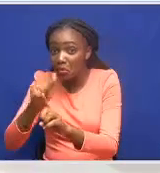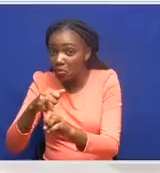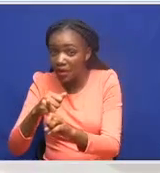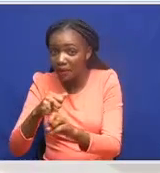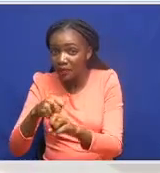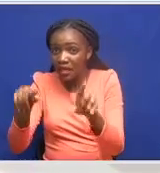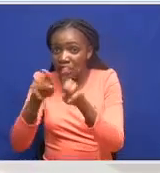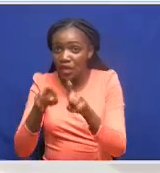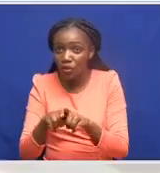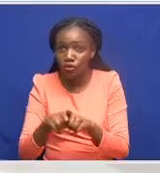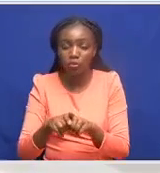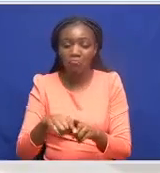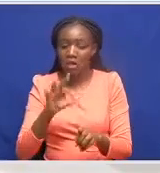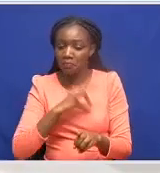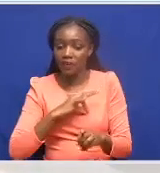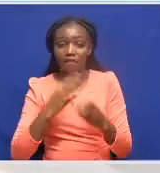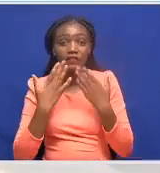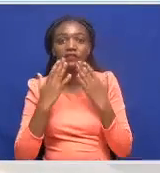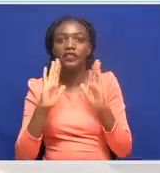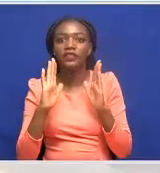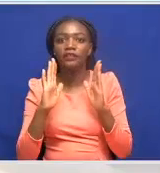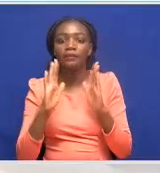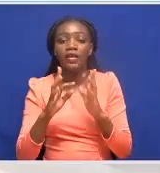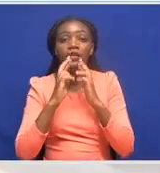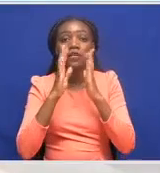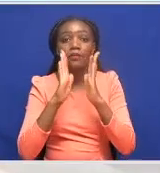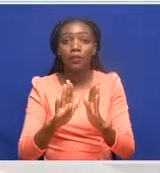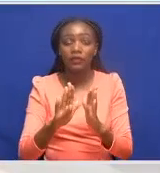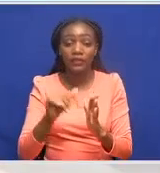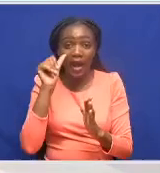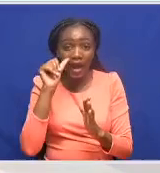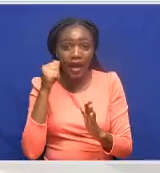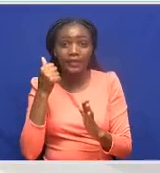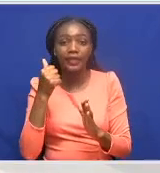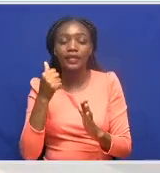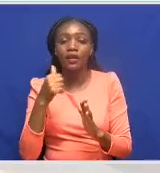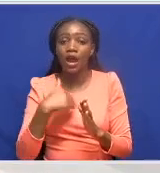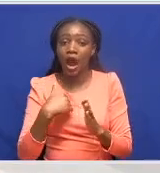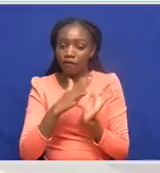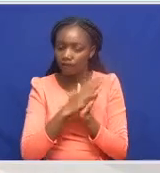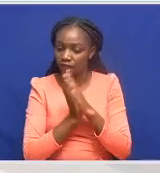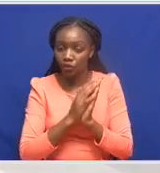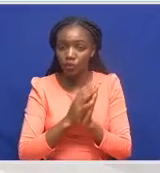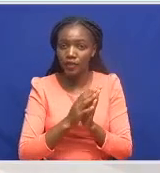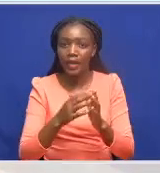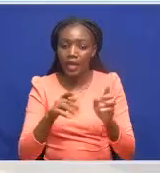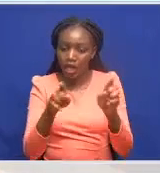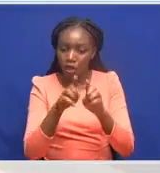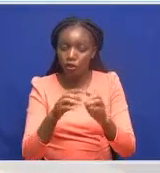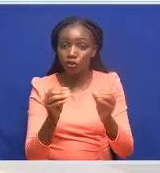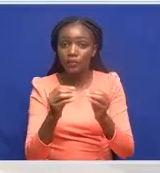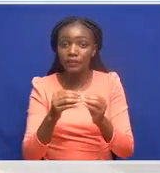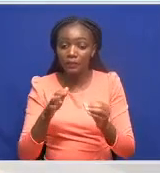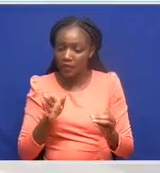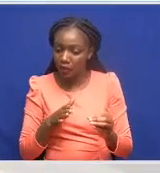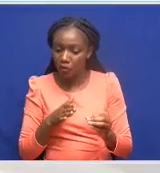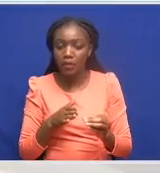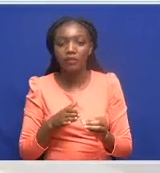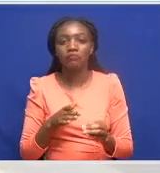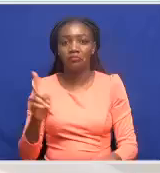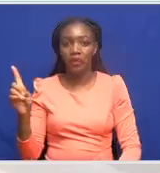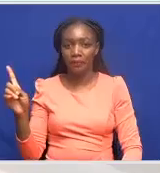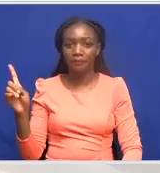ambazo huwaletea kipato cha kila siku. Mwanahabari wetu Andrin Kilemi alitangamana na akina mama hao na kutuandalia